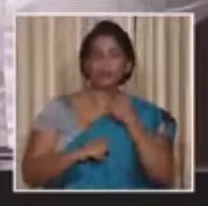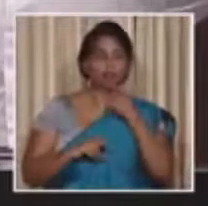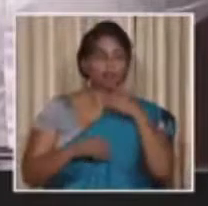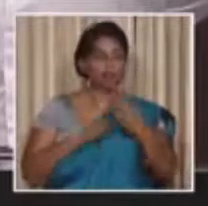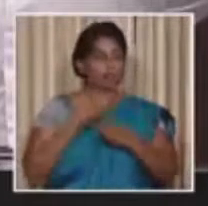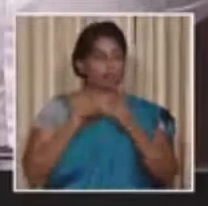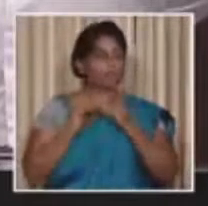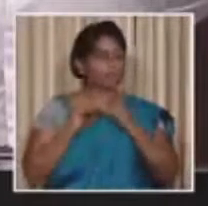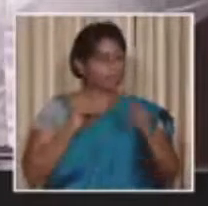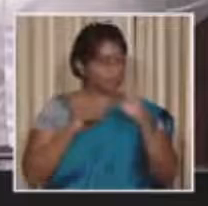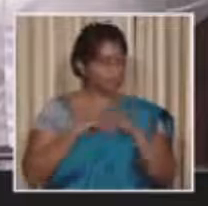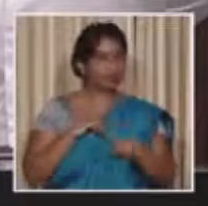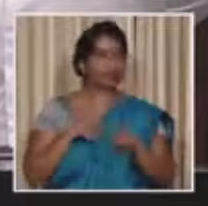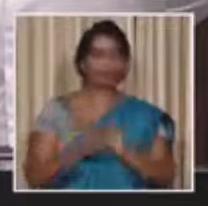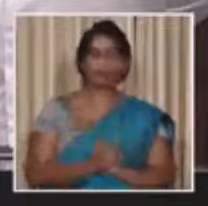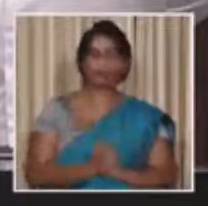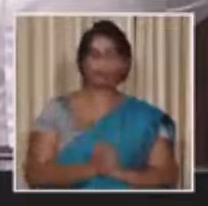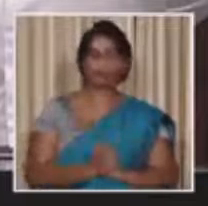සඳහා